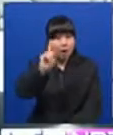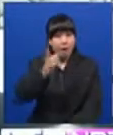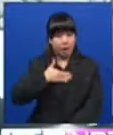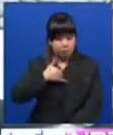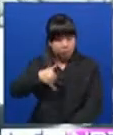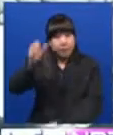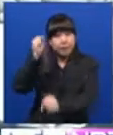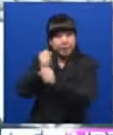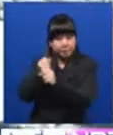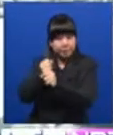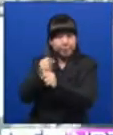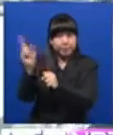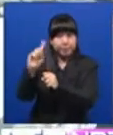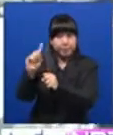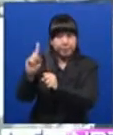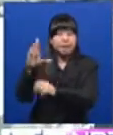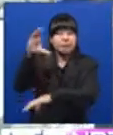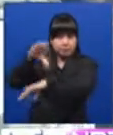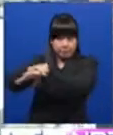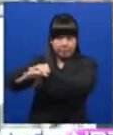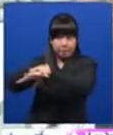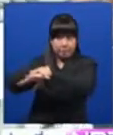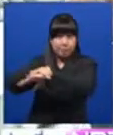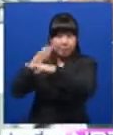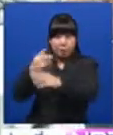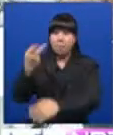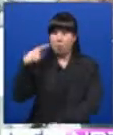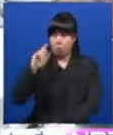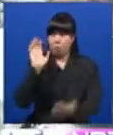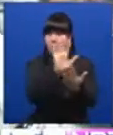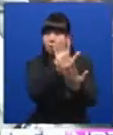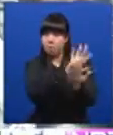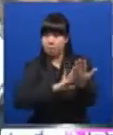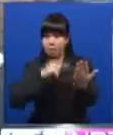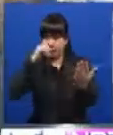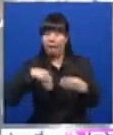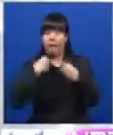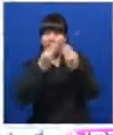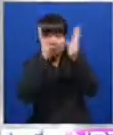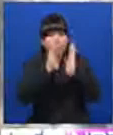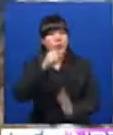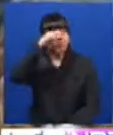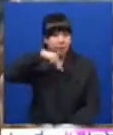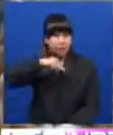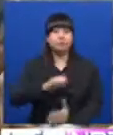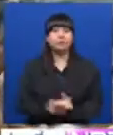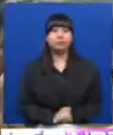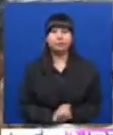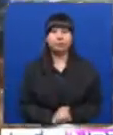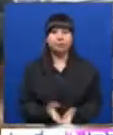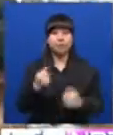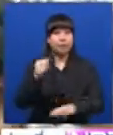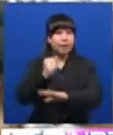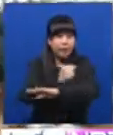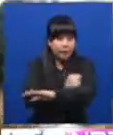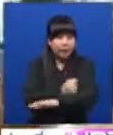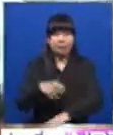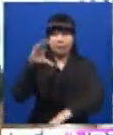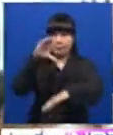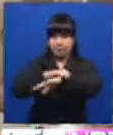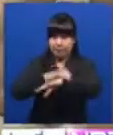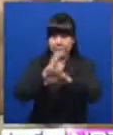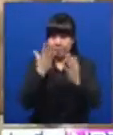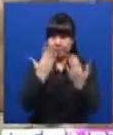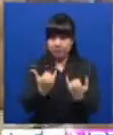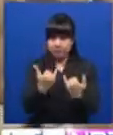าดำเนินการที่จะจับกุมแล้วก็รักษาผลประโยชน์ของชาติทางทะเลให้กับพี่น้องคนไทยทุกคนครับ การจับกุมแรงงานประมงครั้งนี้เป็น